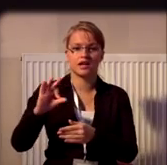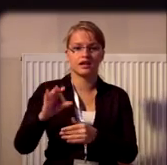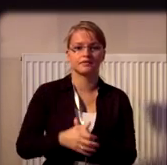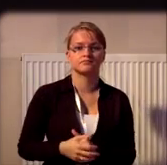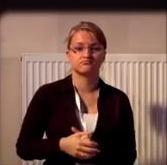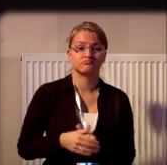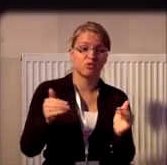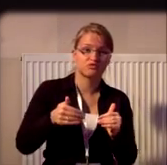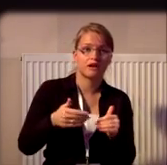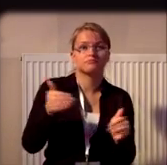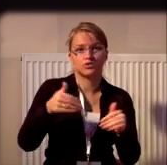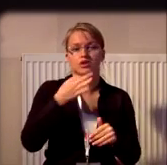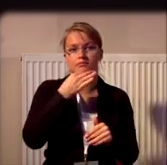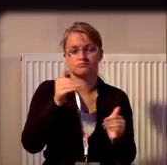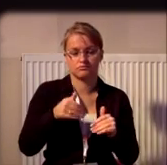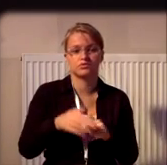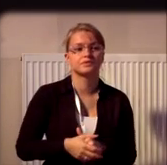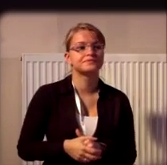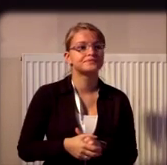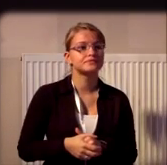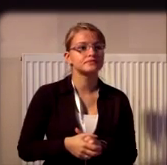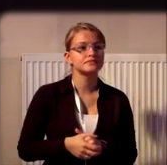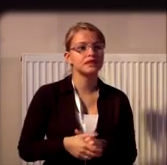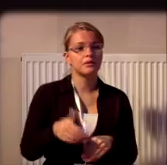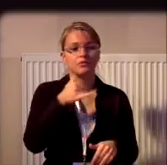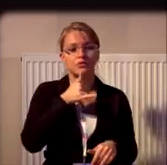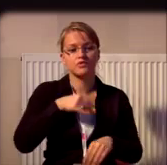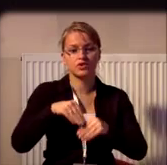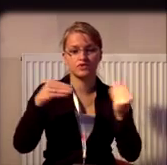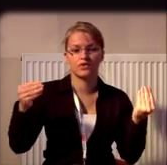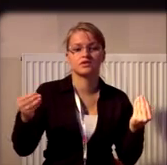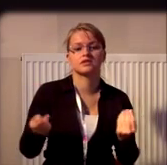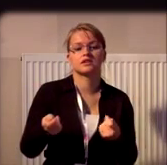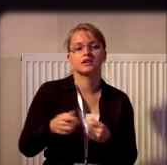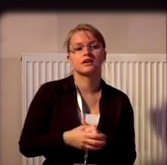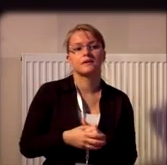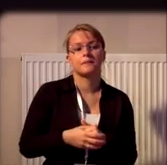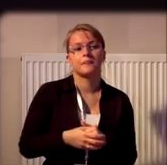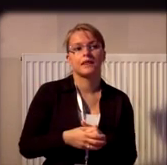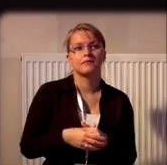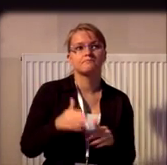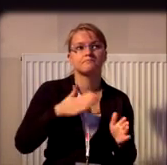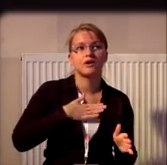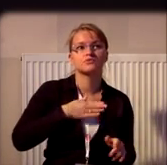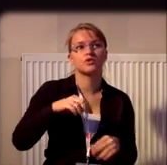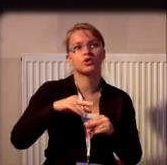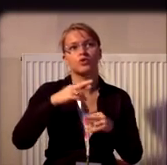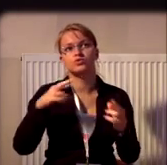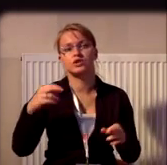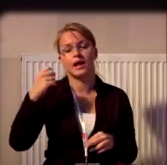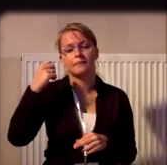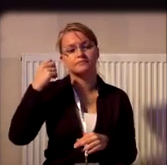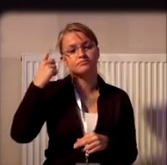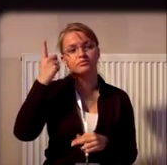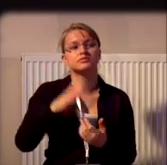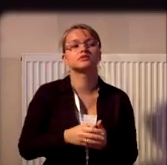Może można. Spróbowałyśmy to rozwiązać. Szukałyśmy, miałyśmy różne pomysły. A może wycieczki integracyjne,